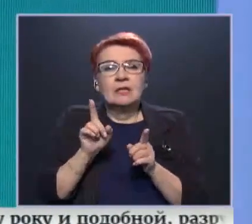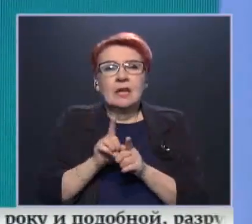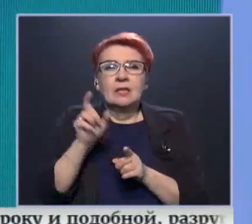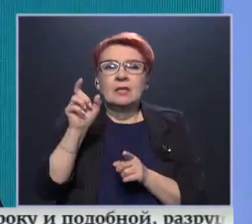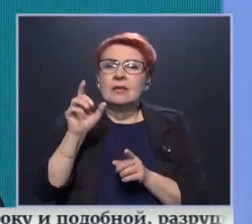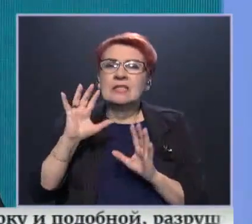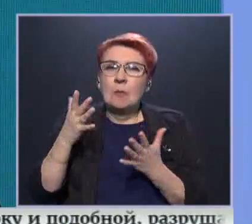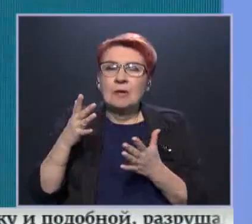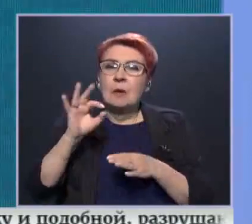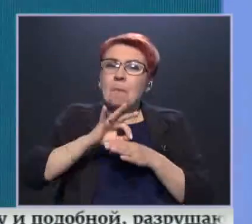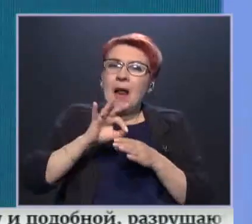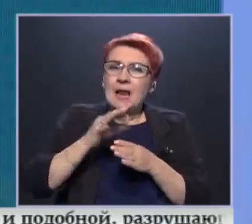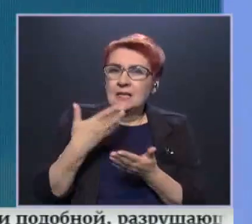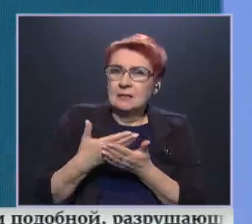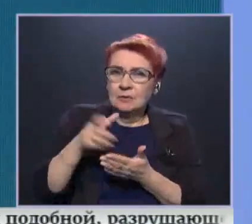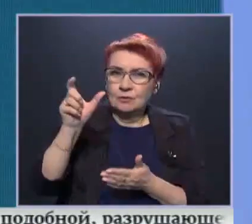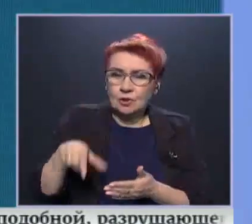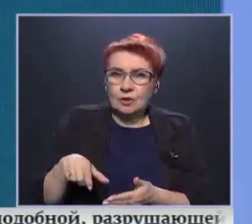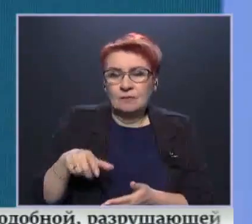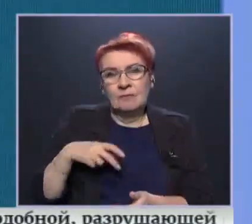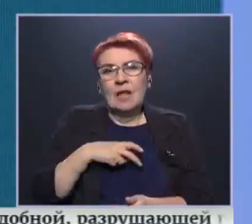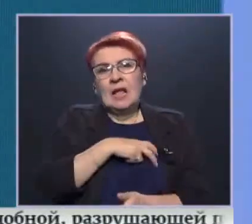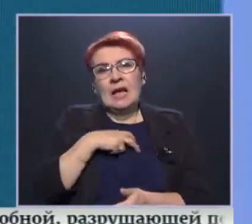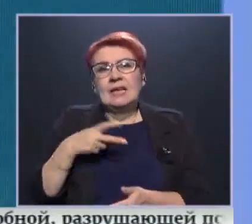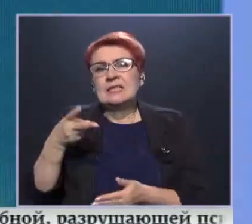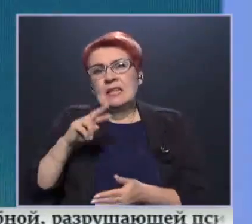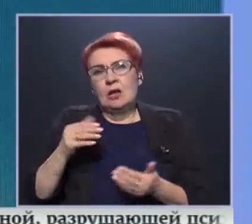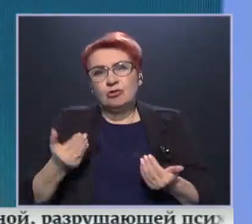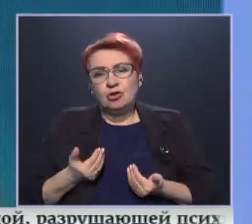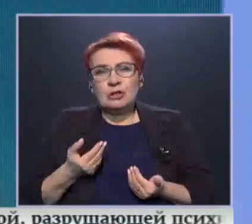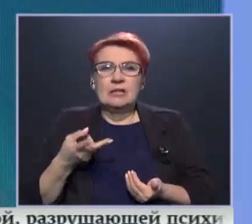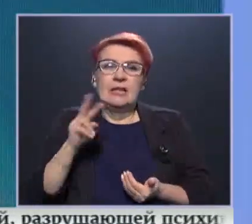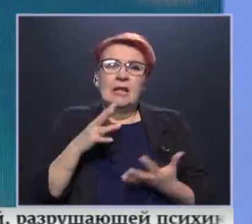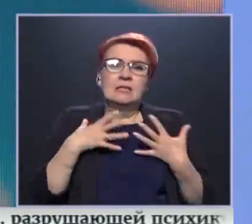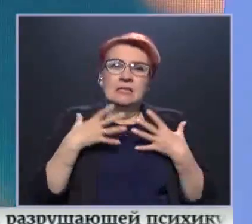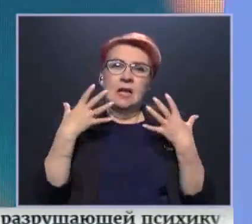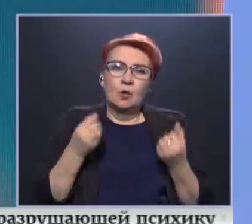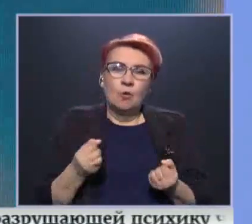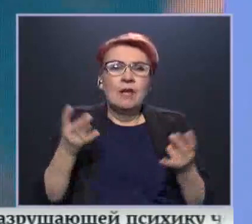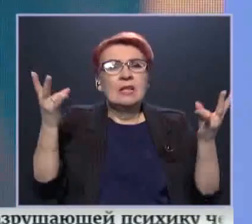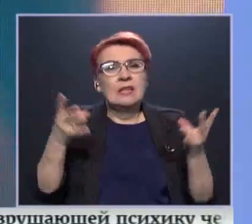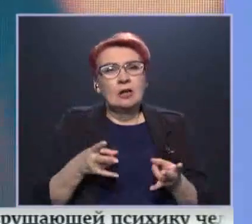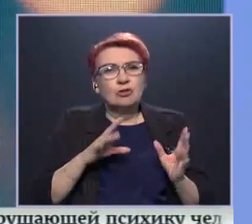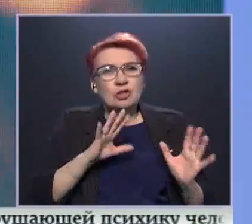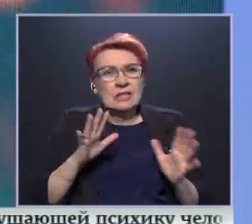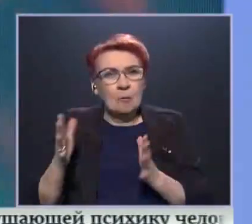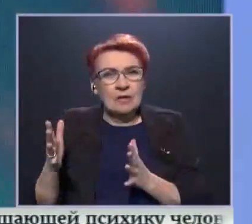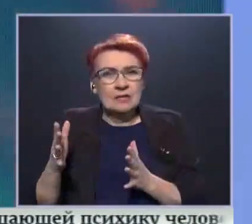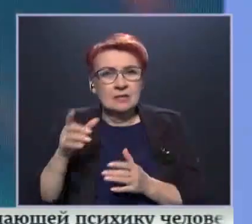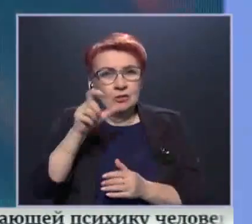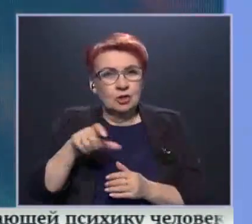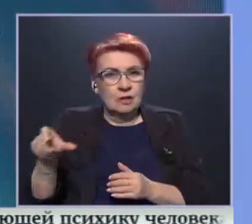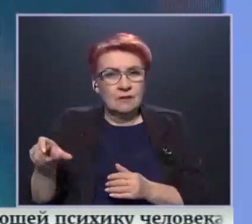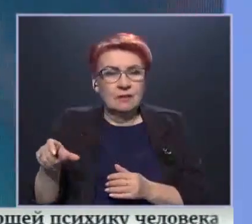человека, риск для жизни, риск для здоровья, трагические события в жизни человека очень часто